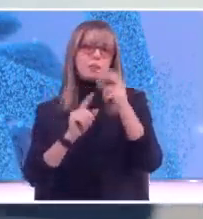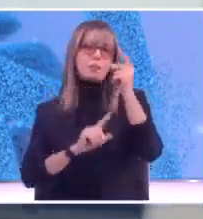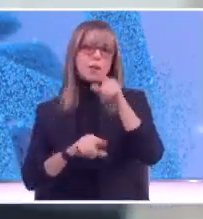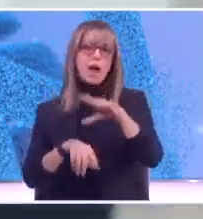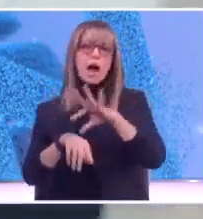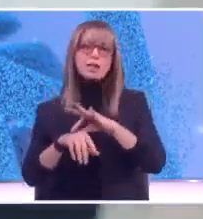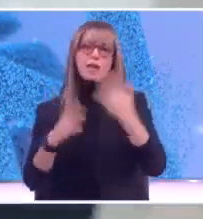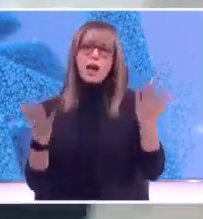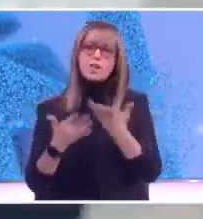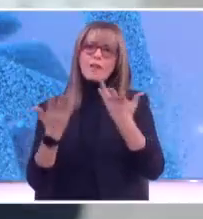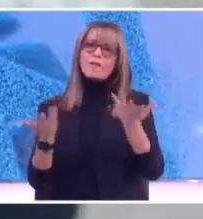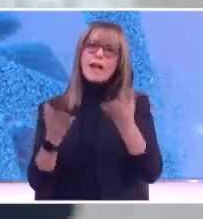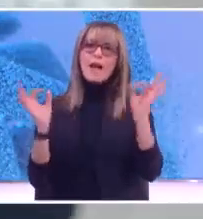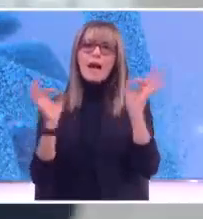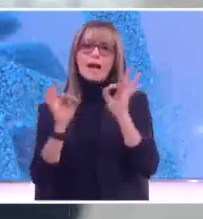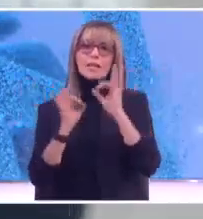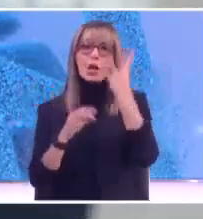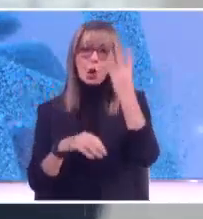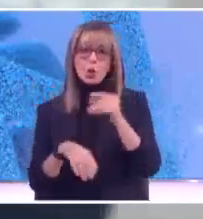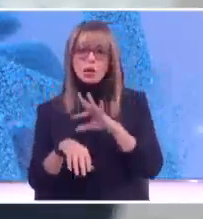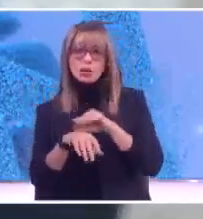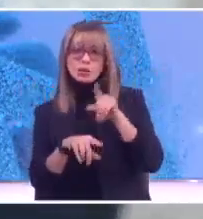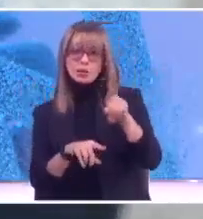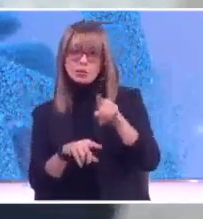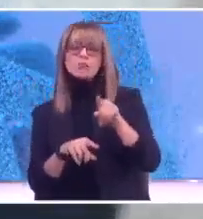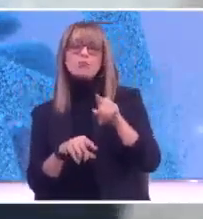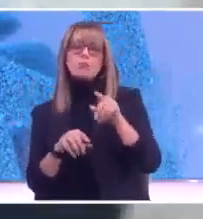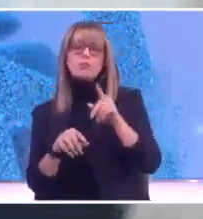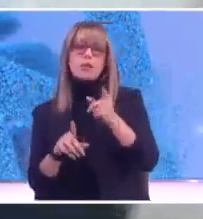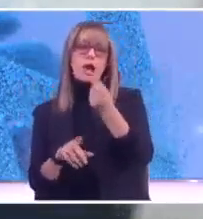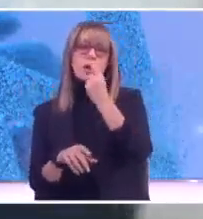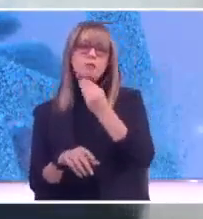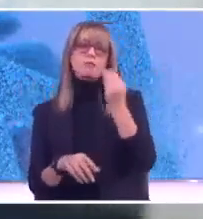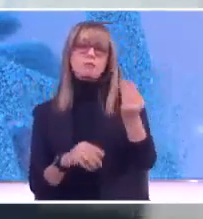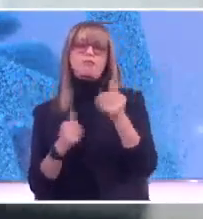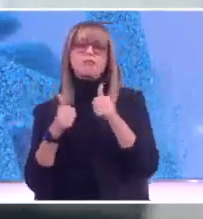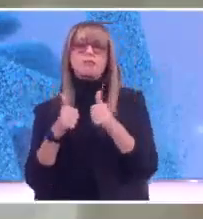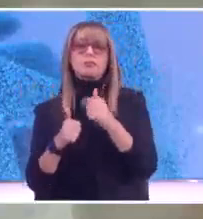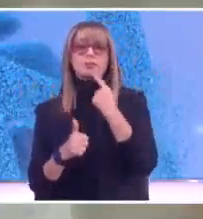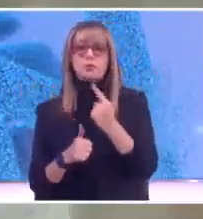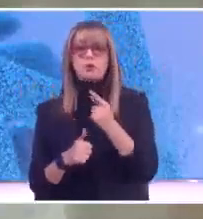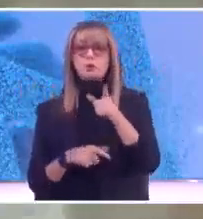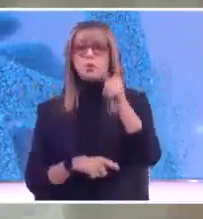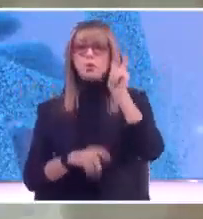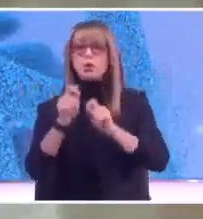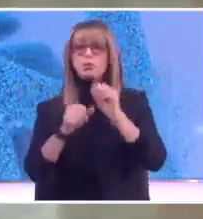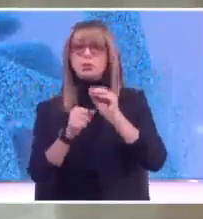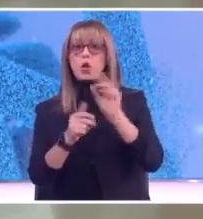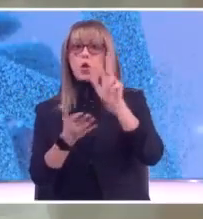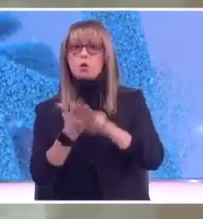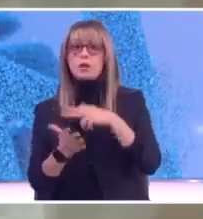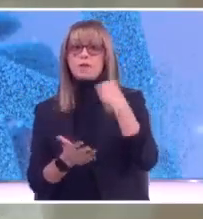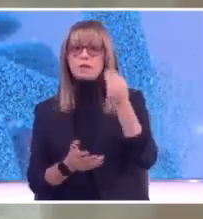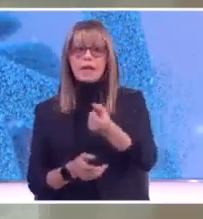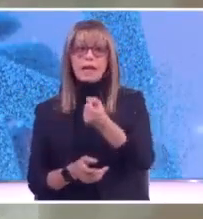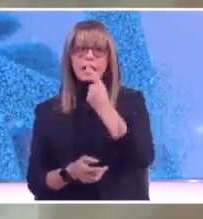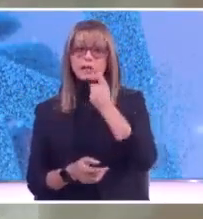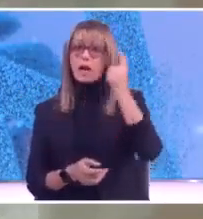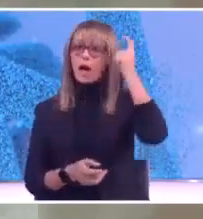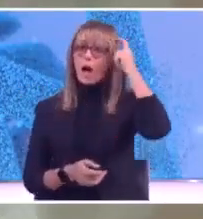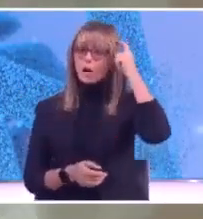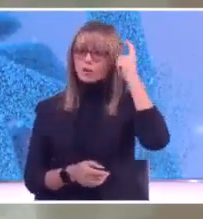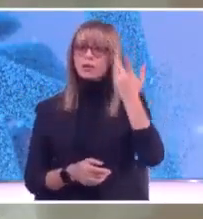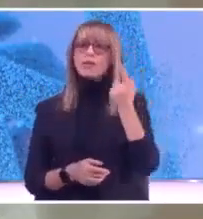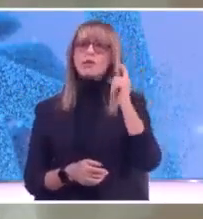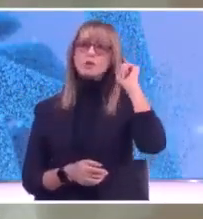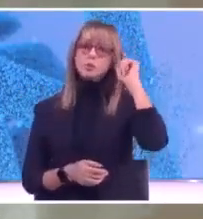veya erken aşamalarında olan hastalara reçete edilebileceğini bildirdi. Kullanım için onay verilen ilaç hafıza